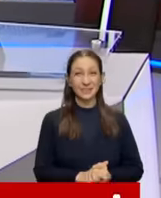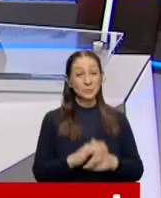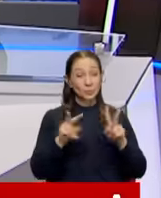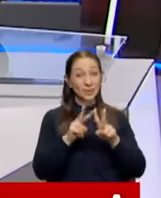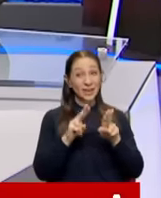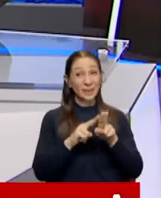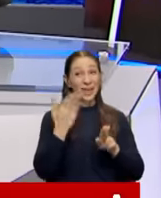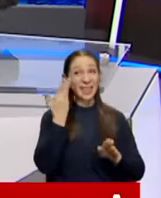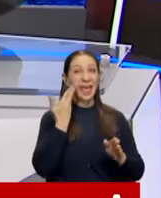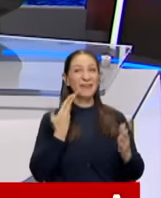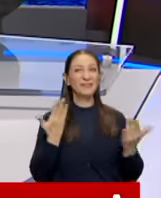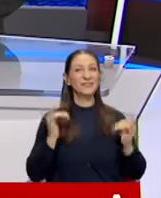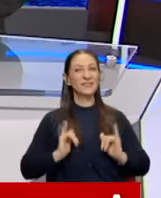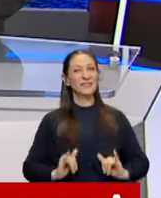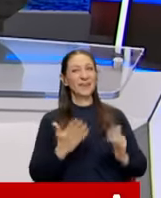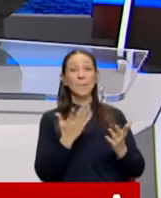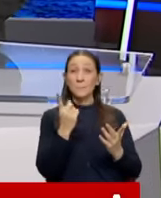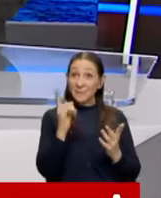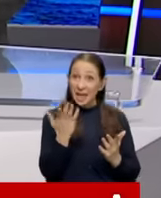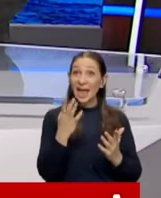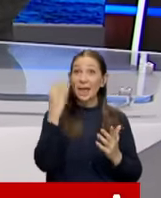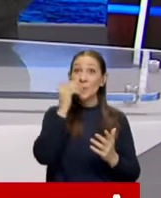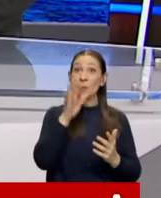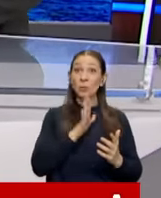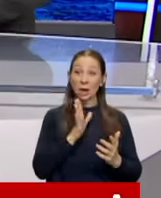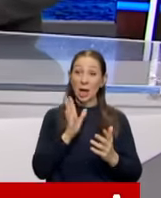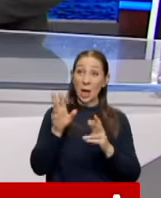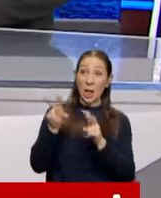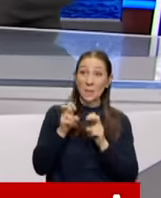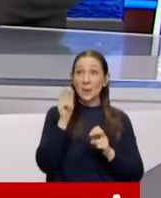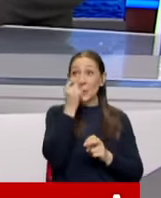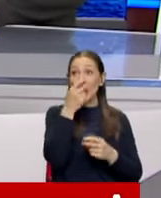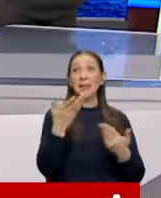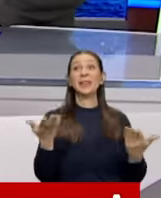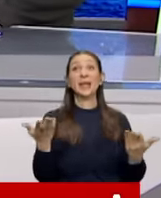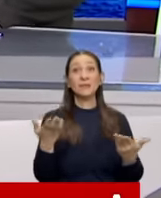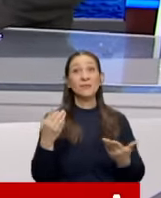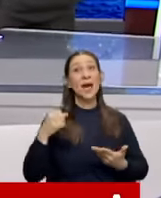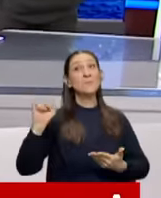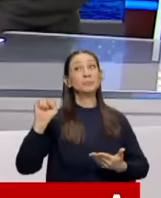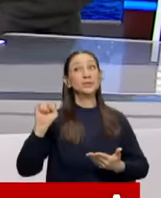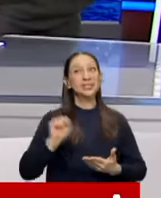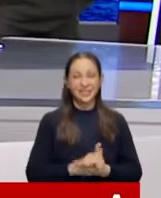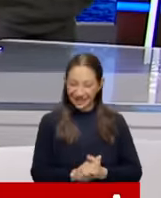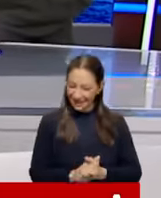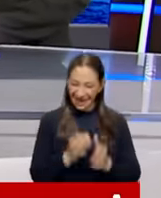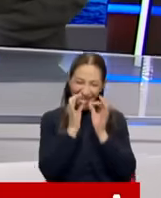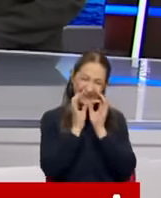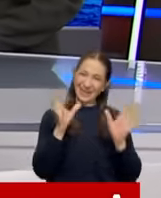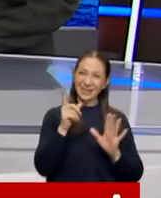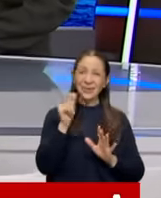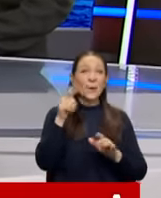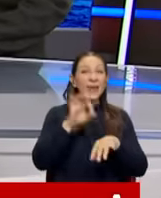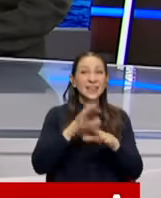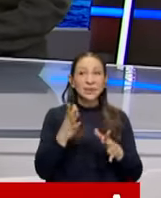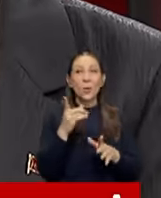Mustafa Kemal'in keyfi yerinde bir de Ekrem imamoğlu'dan öyle kürsüye alabilmek de kolay değildi vermemiş Tab harikaydı o o